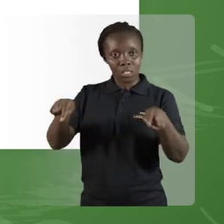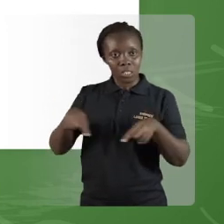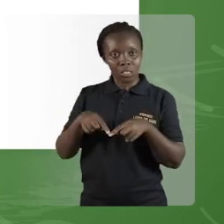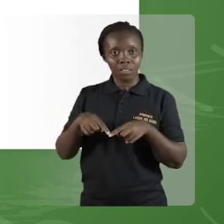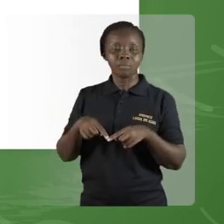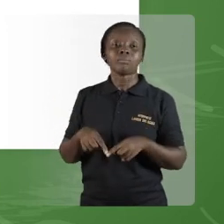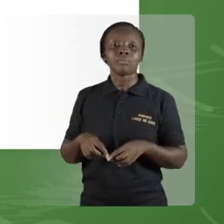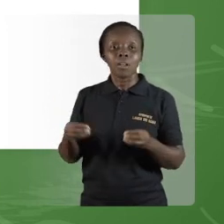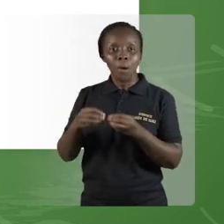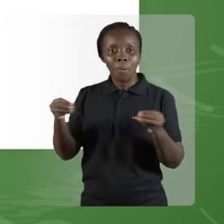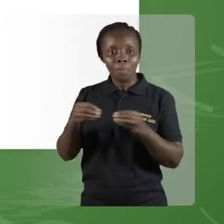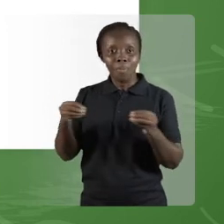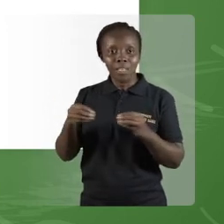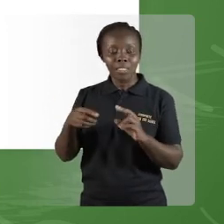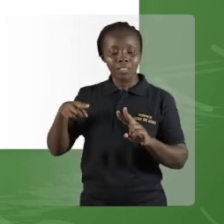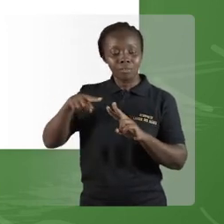B.